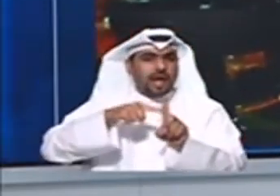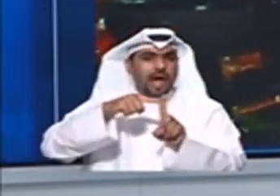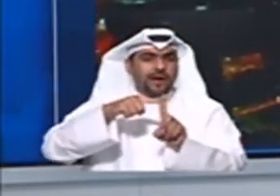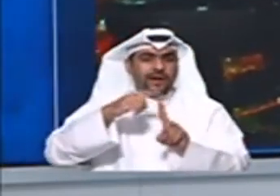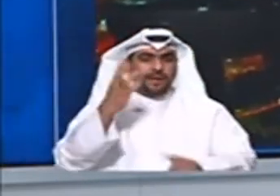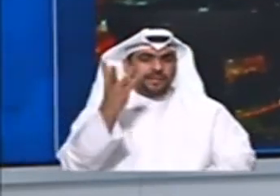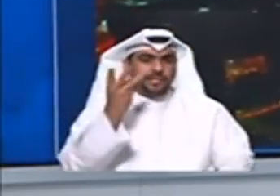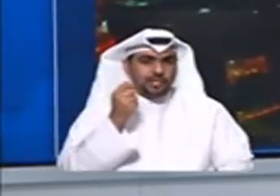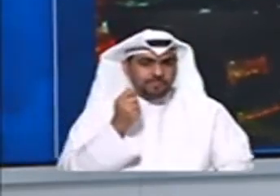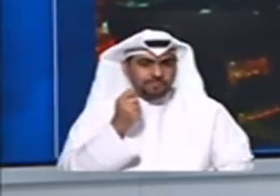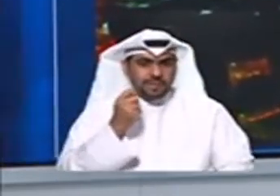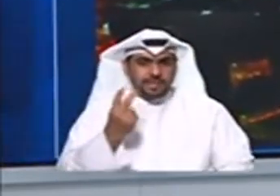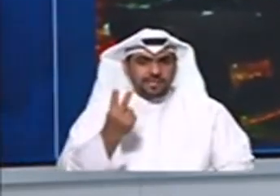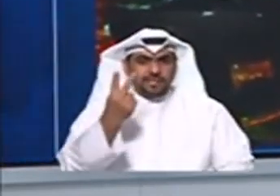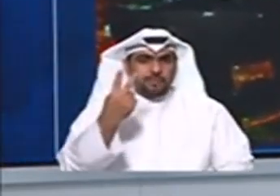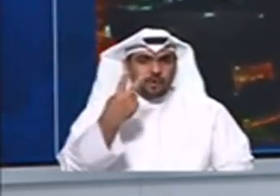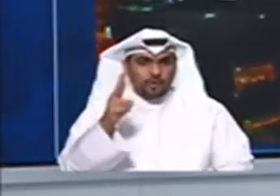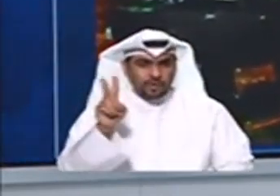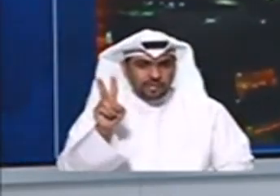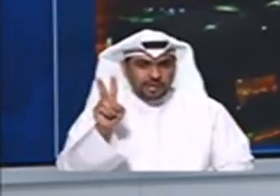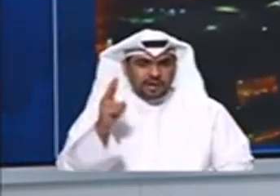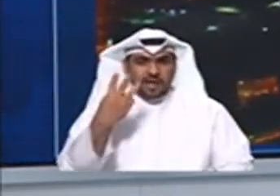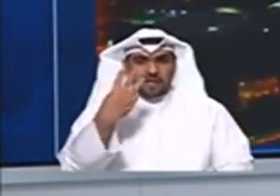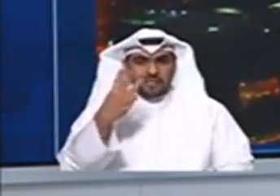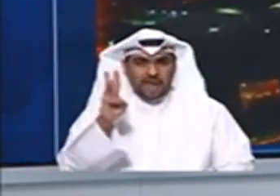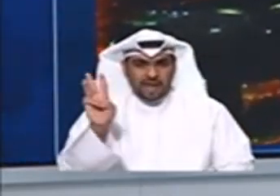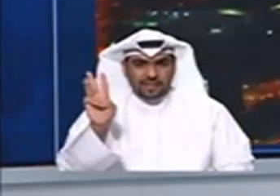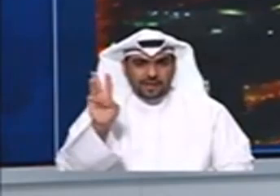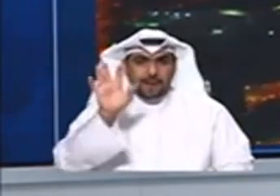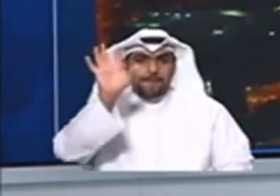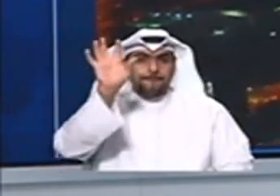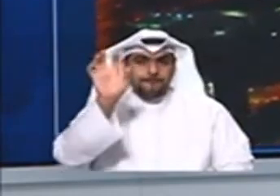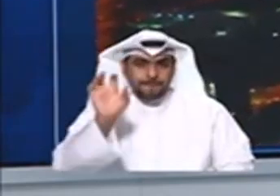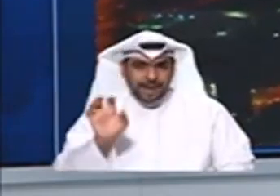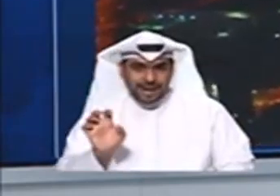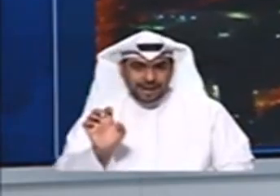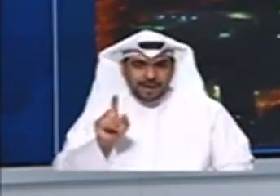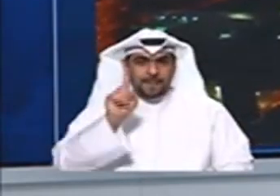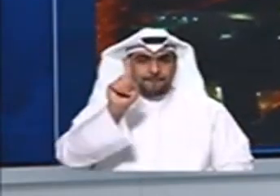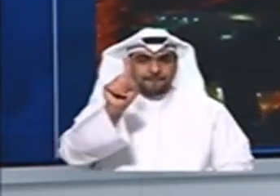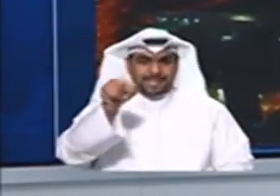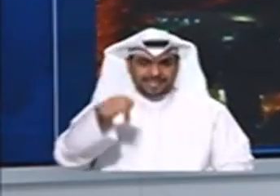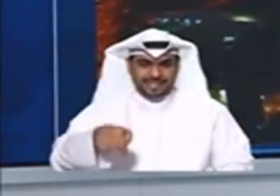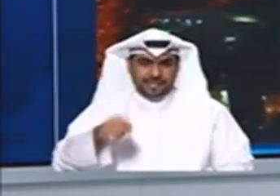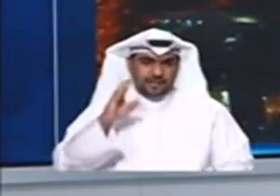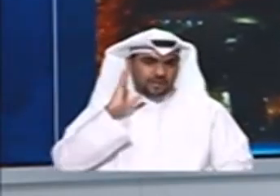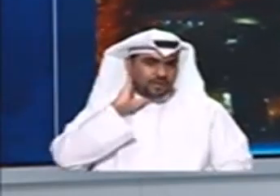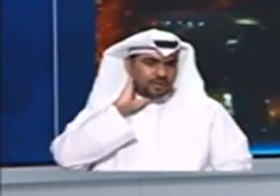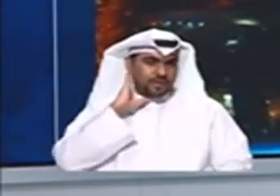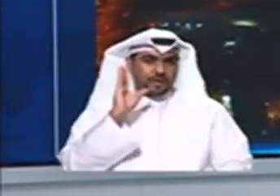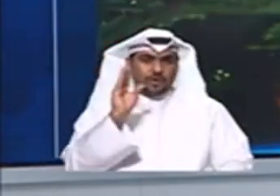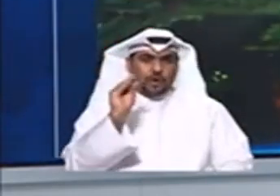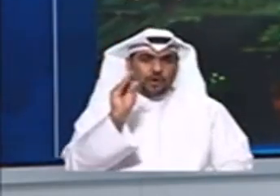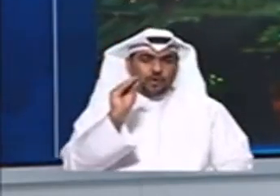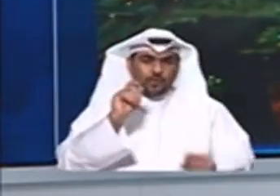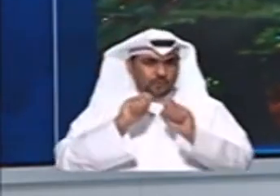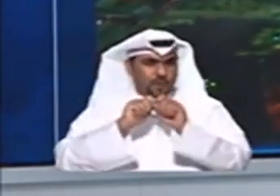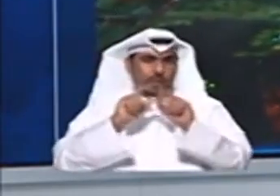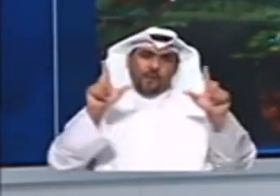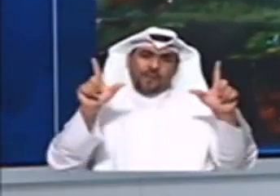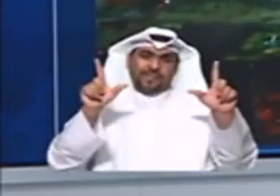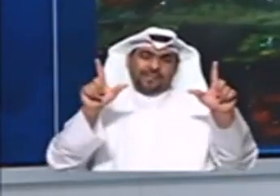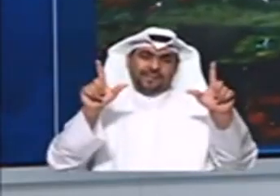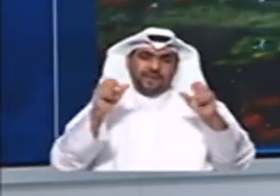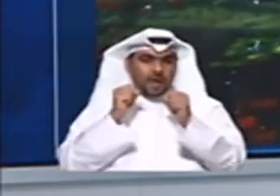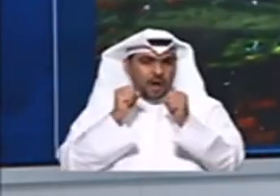المناطق تصل ما بين 27 إلى 30 درجة مئوية، لكن أيضا أجواء رطبة ونسب الرطوبة حاليا على بعض المناطق خاصة الساحلية